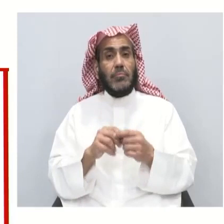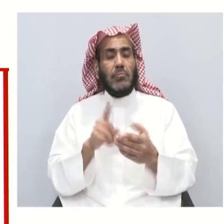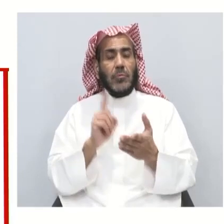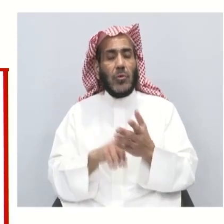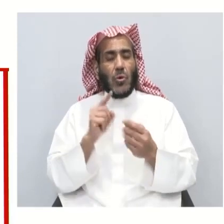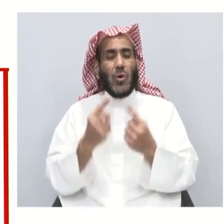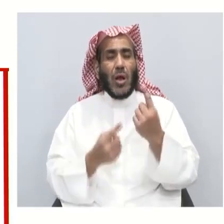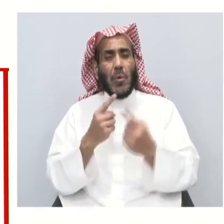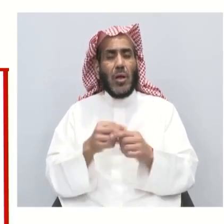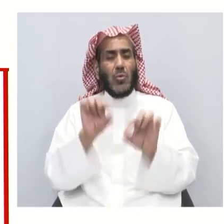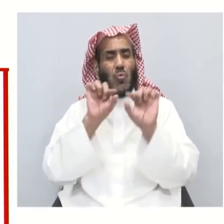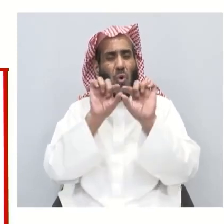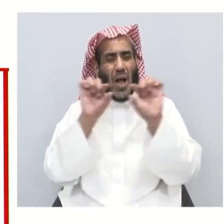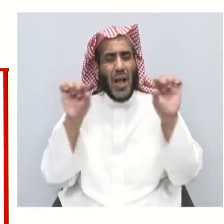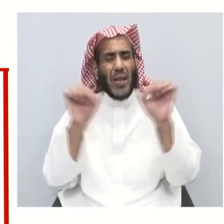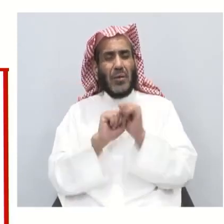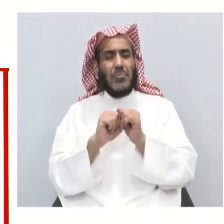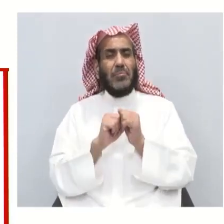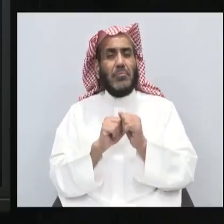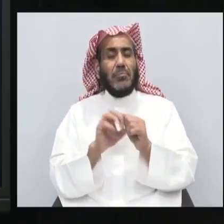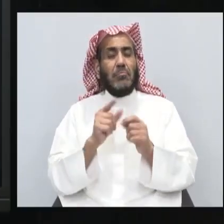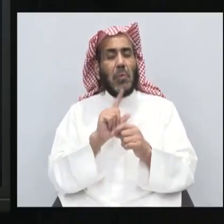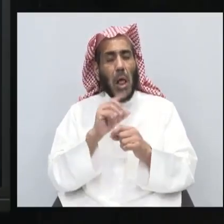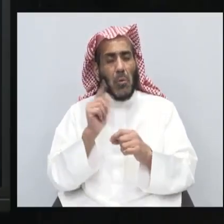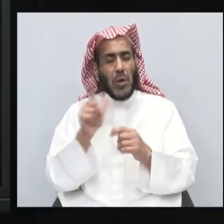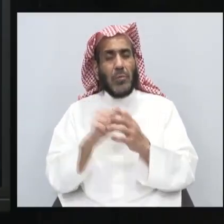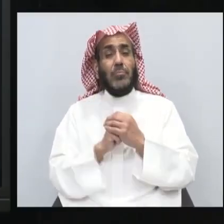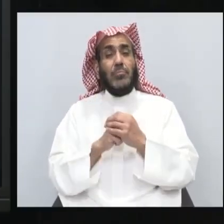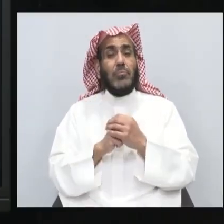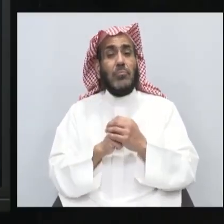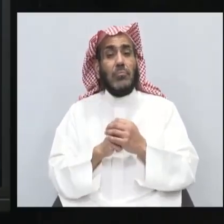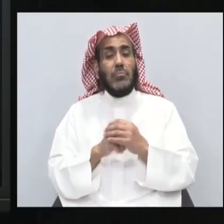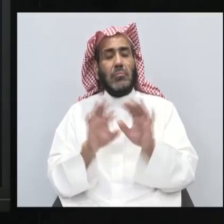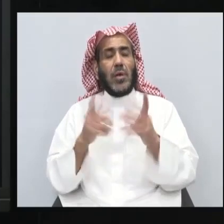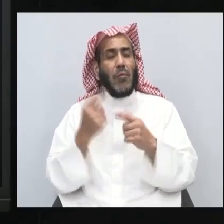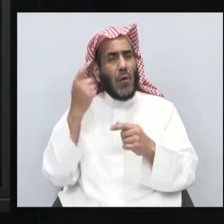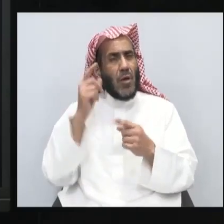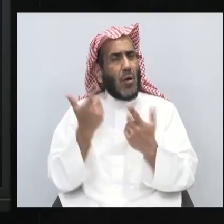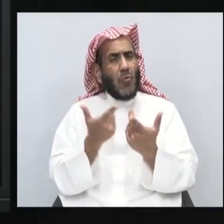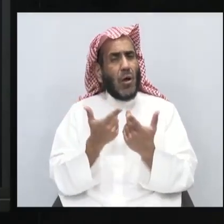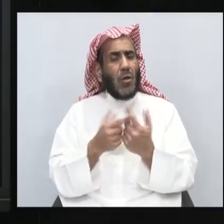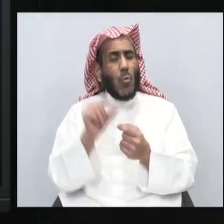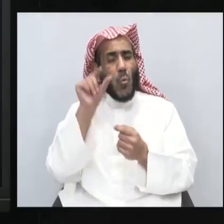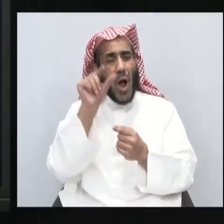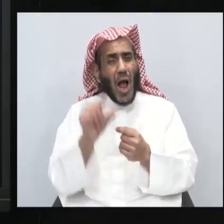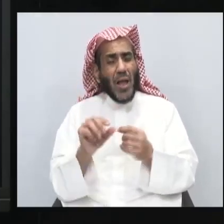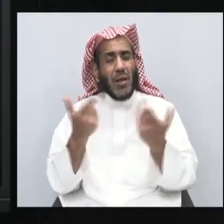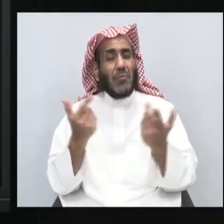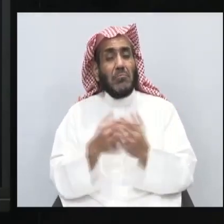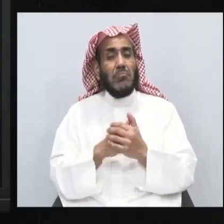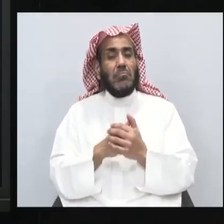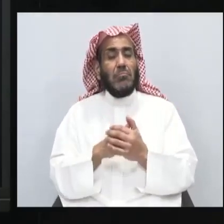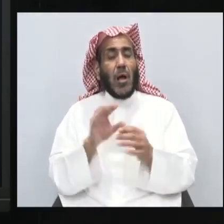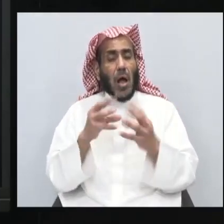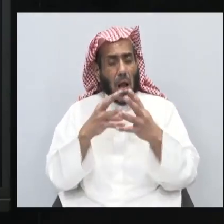إنه نبات وعائي. كلامه صحيح. كيف عرف ذلك يا ترى؟